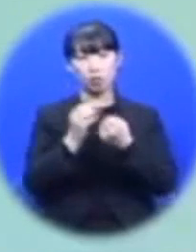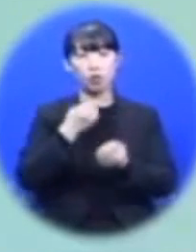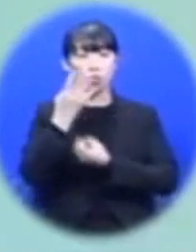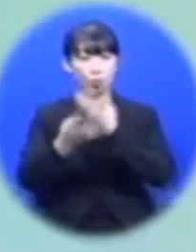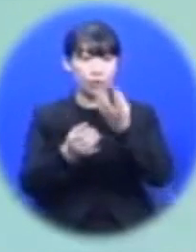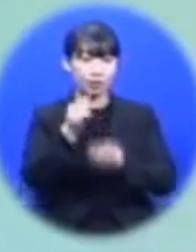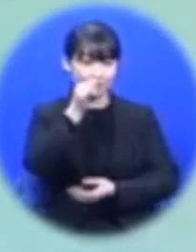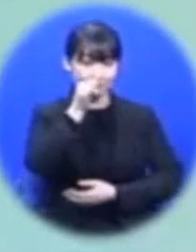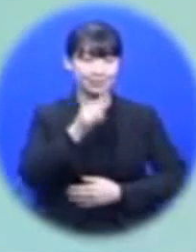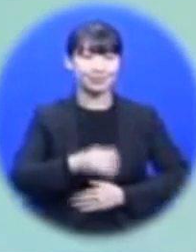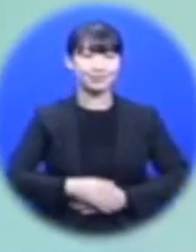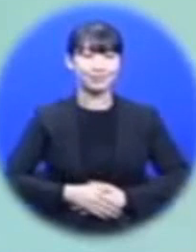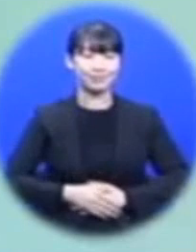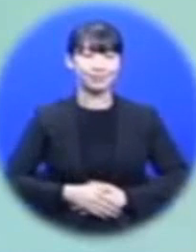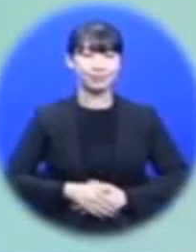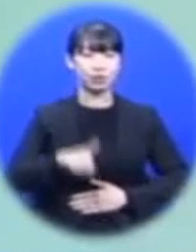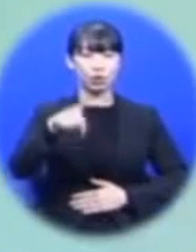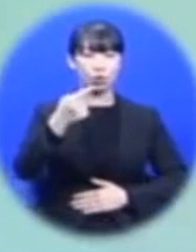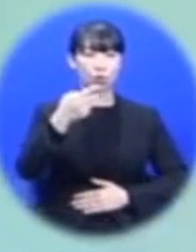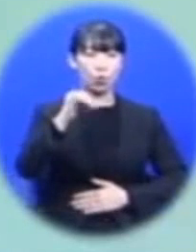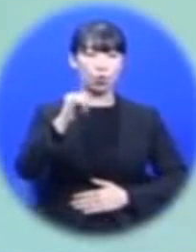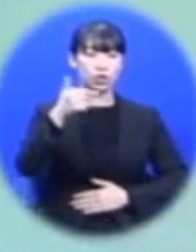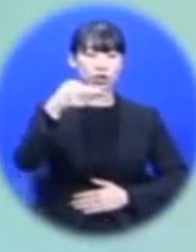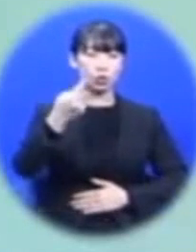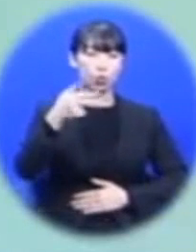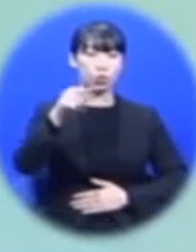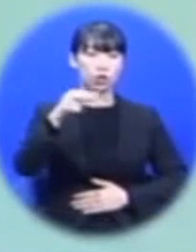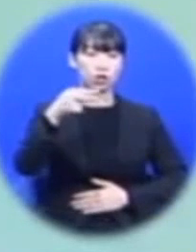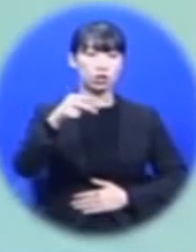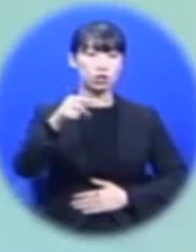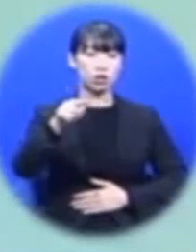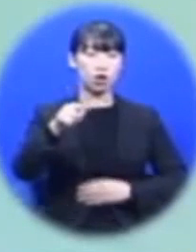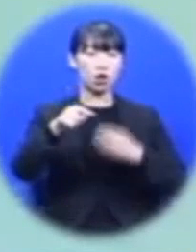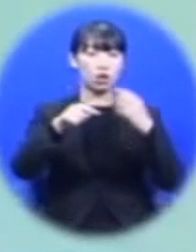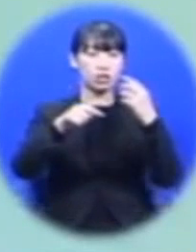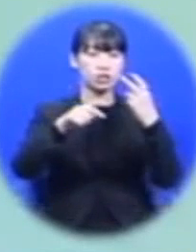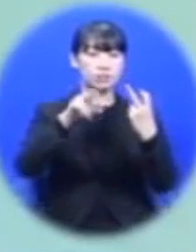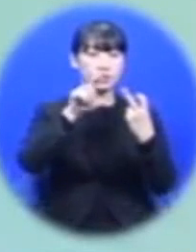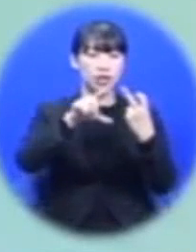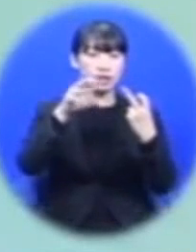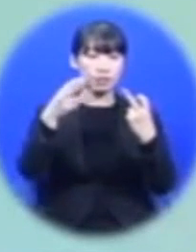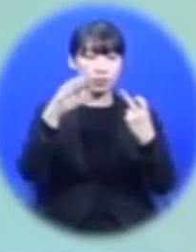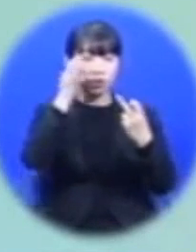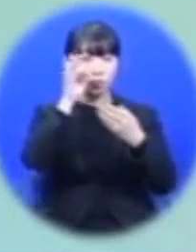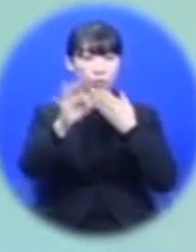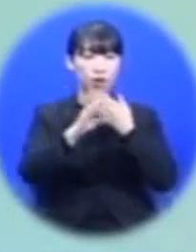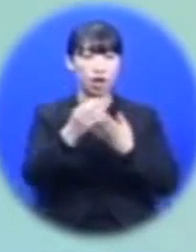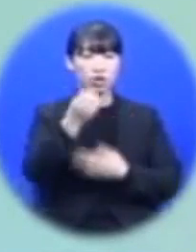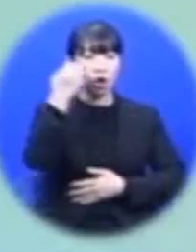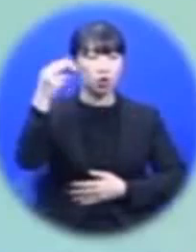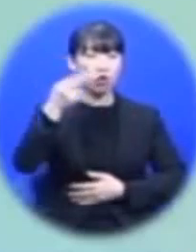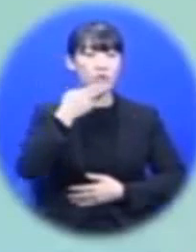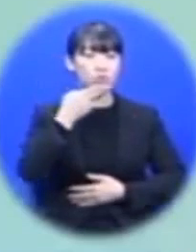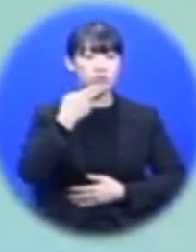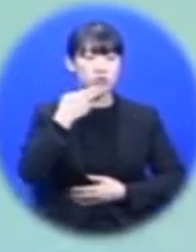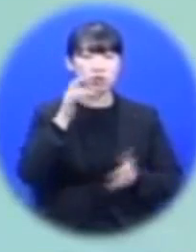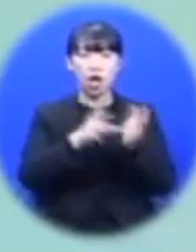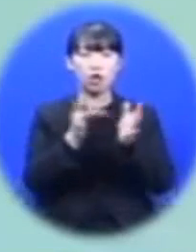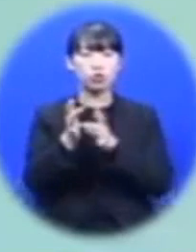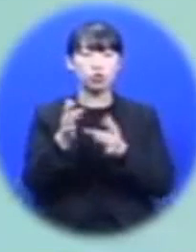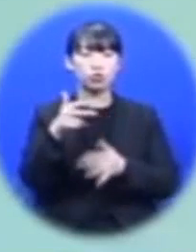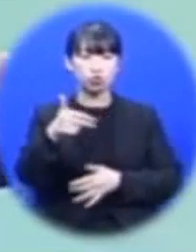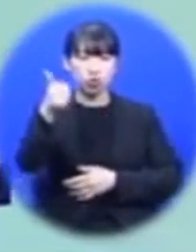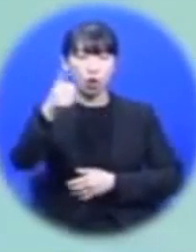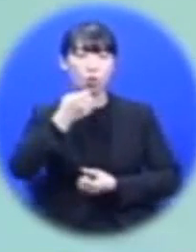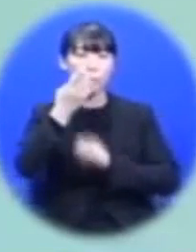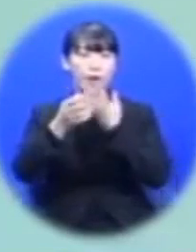거잖아요 고린도전서 12장 3절에 성령으로 아니하고는 누구든지 예수를 주시라고 할 수 없느니라